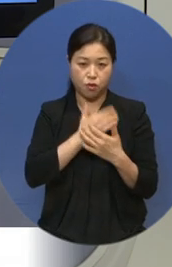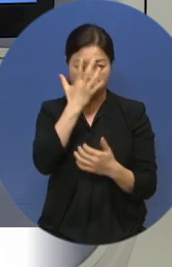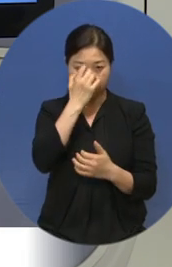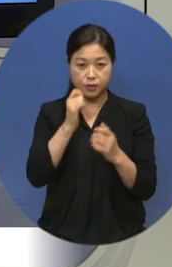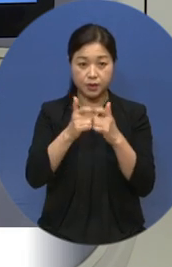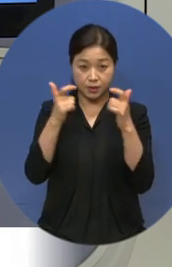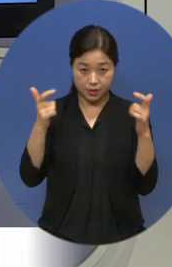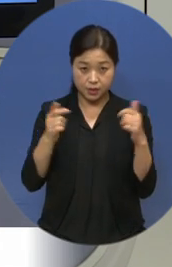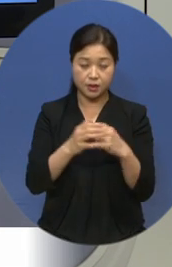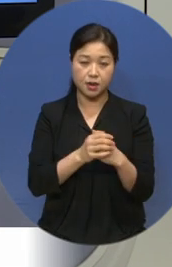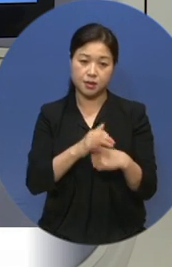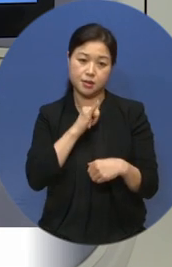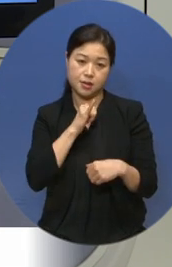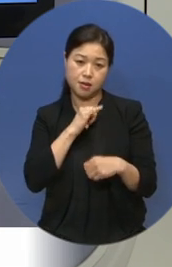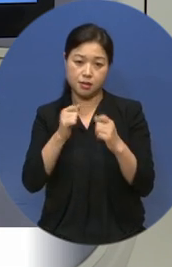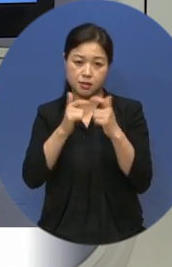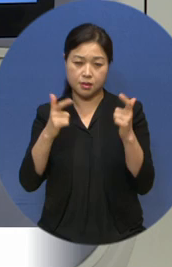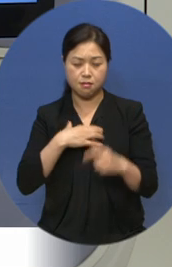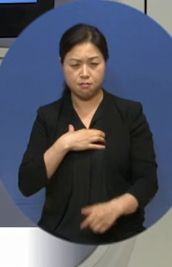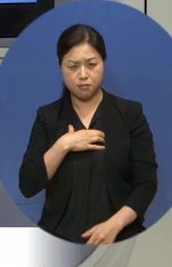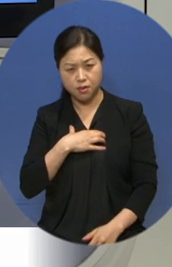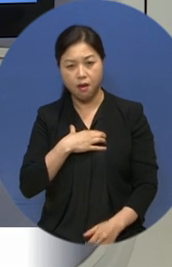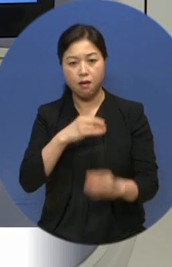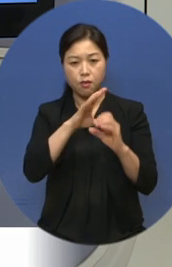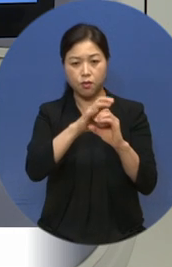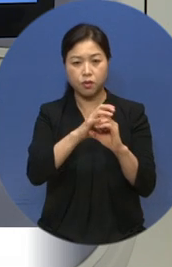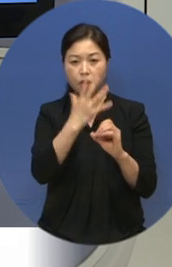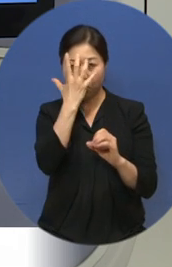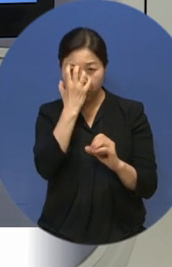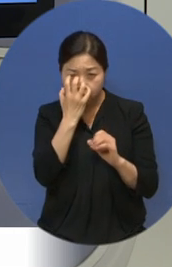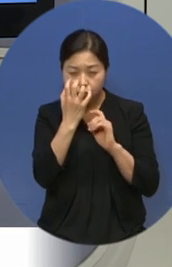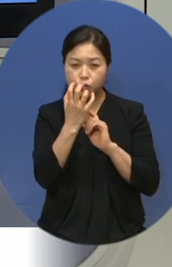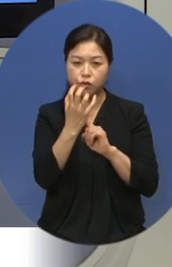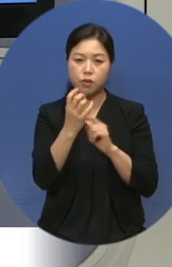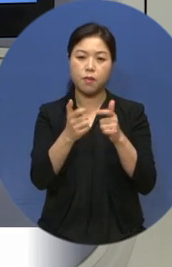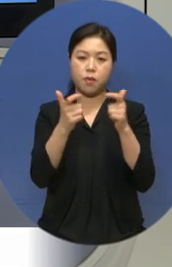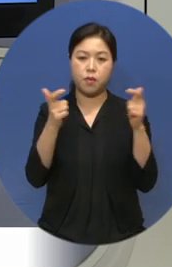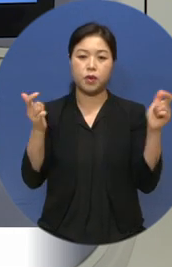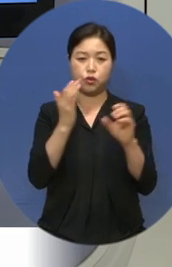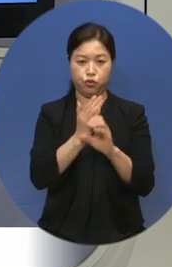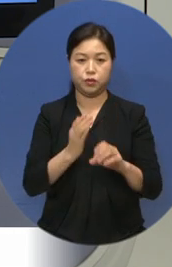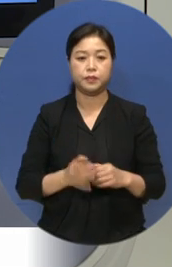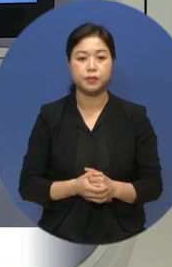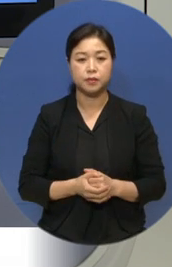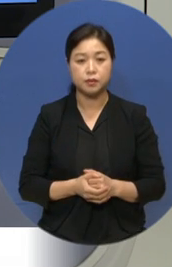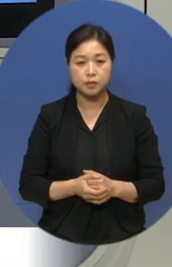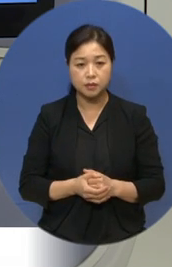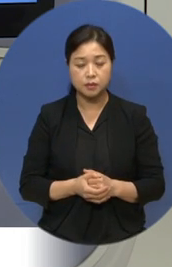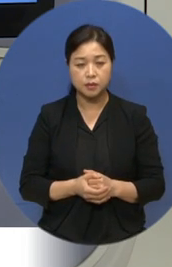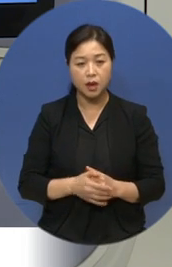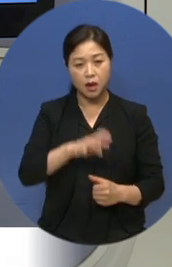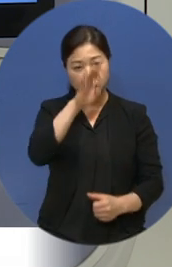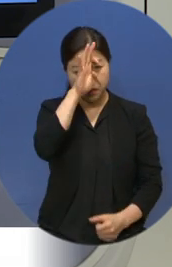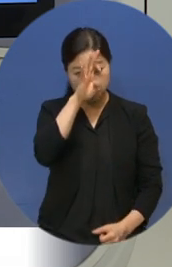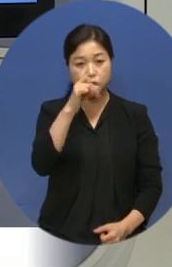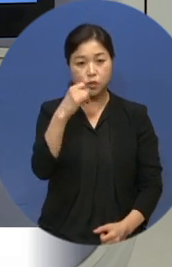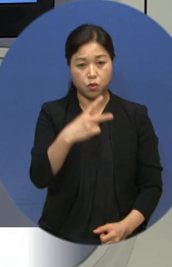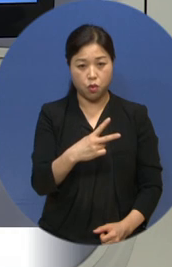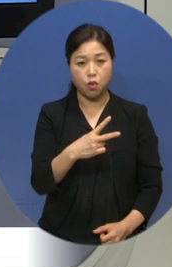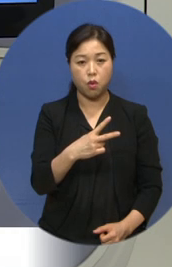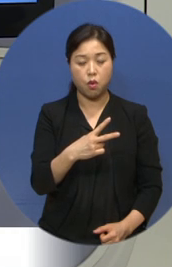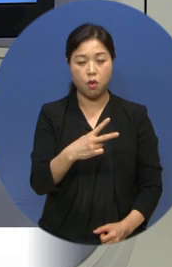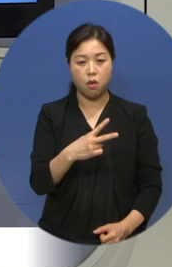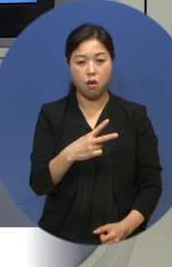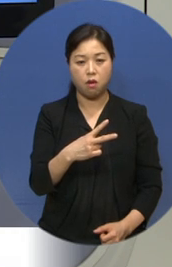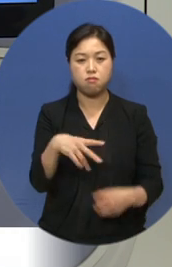그러 인한 자살 증가 우려 등 코로나 우울 현상이 확산되고 있습니다 특히 imf 와 금융위기와